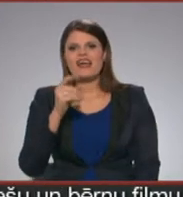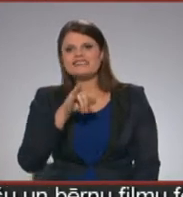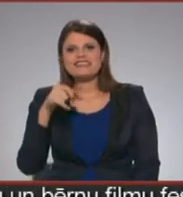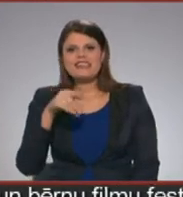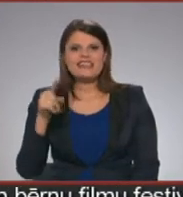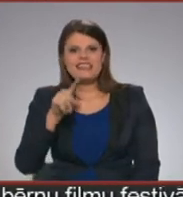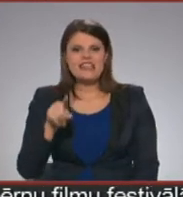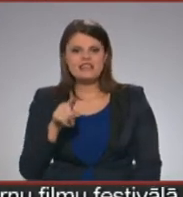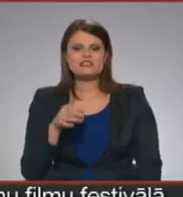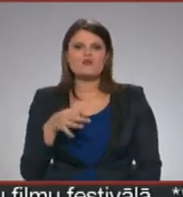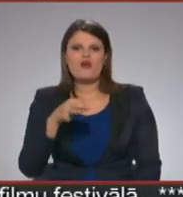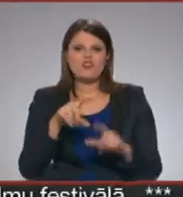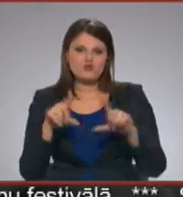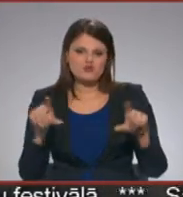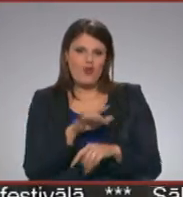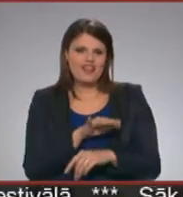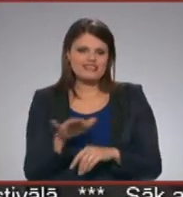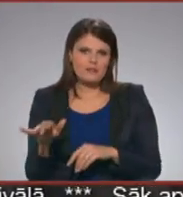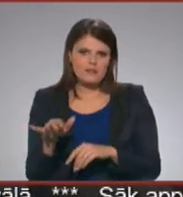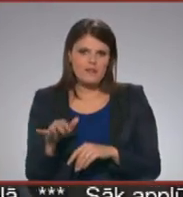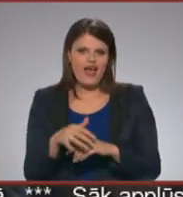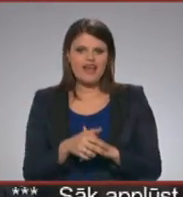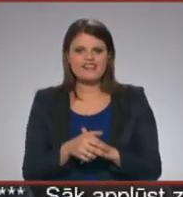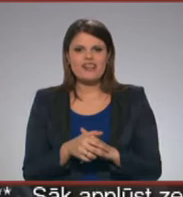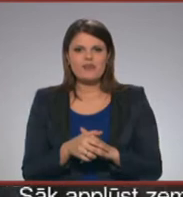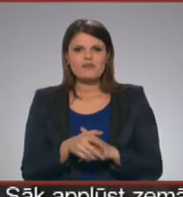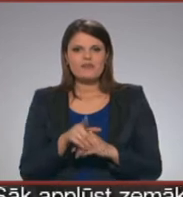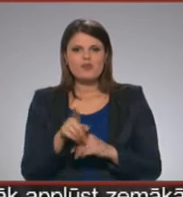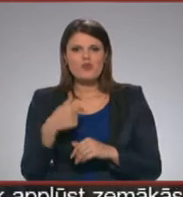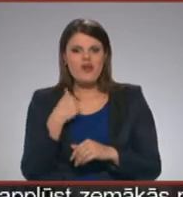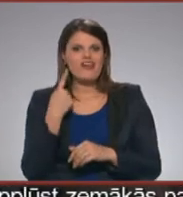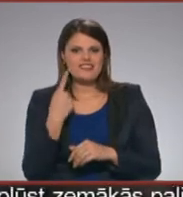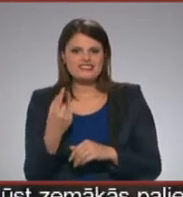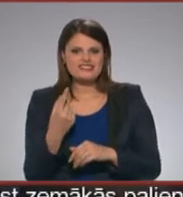Turpina Latgales televīzija. Tu mani dzierti?